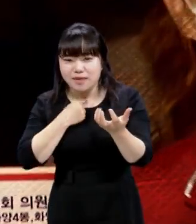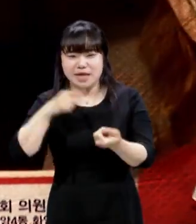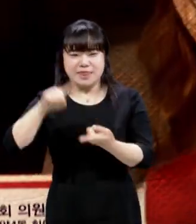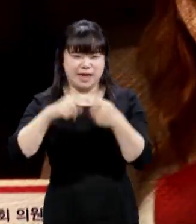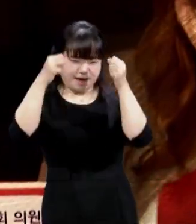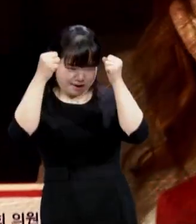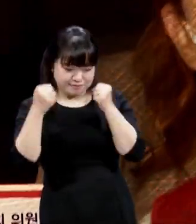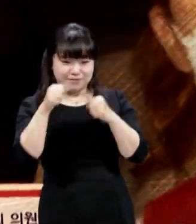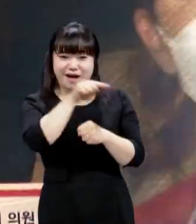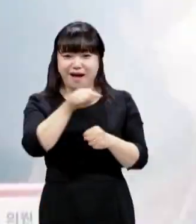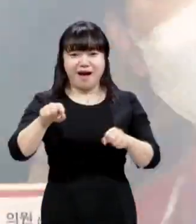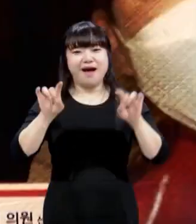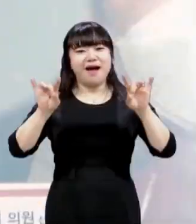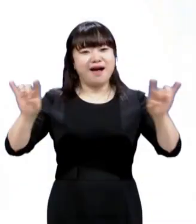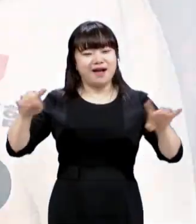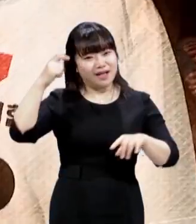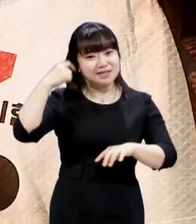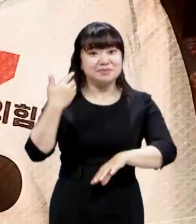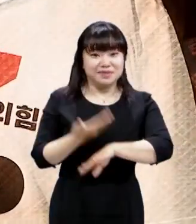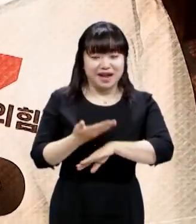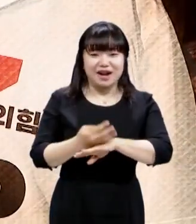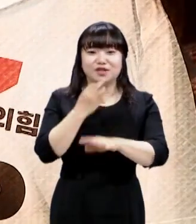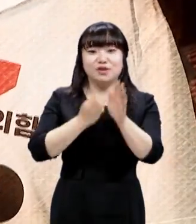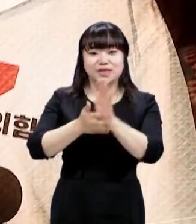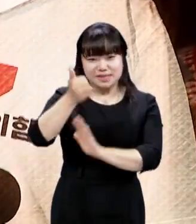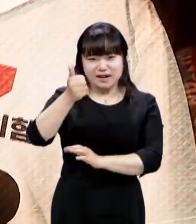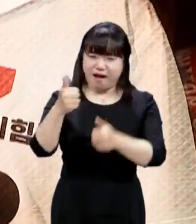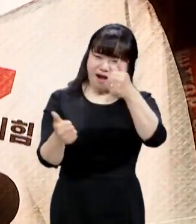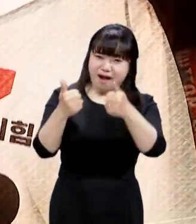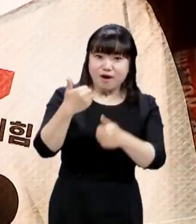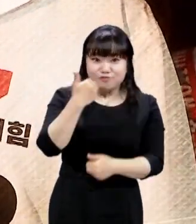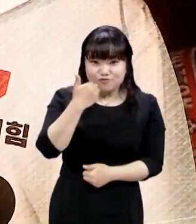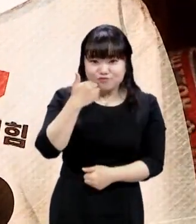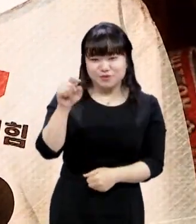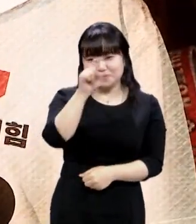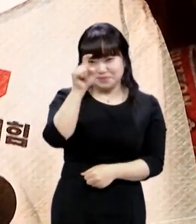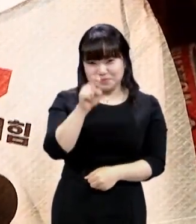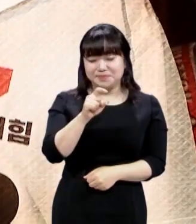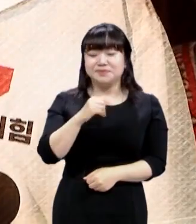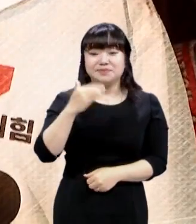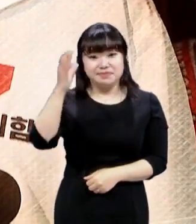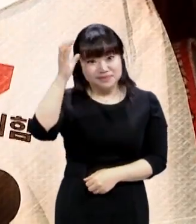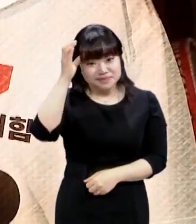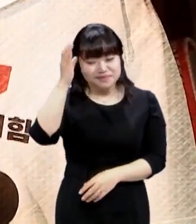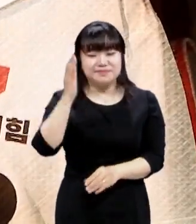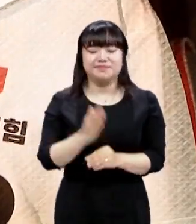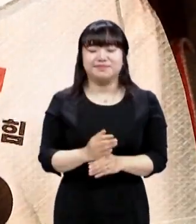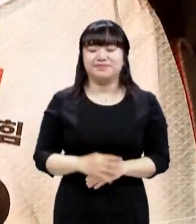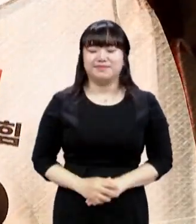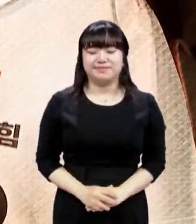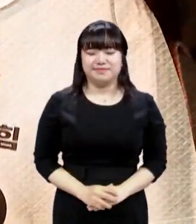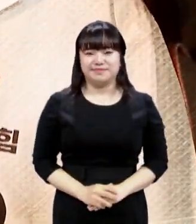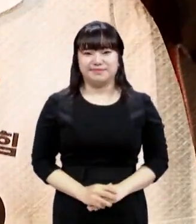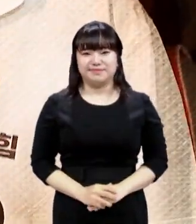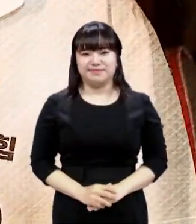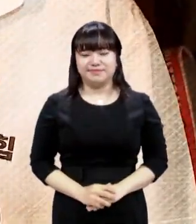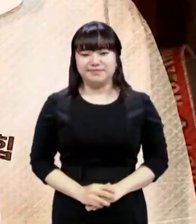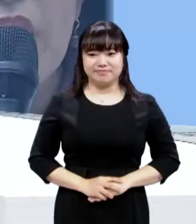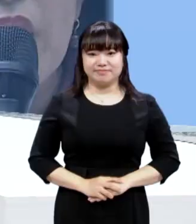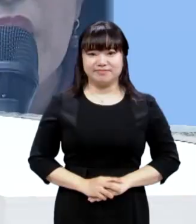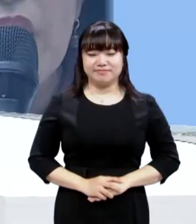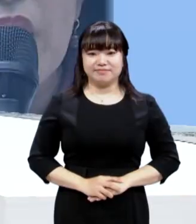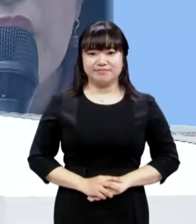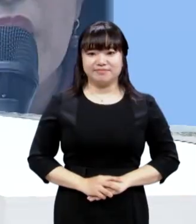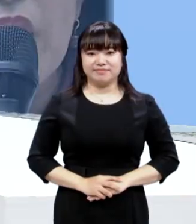뱉어 던진 친구 수는 서울시장 선거 전 을 알고 있습니다 bdb 뉴스 김대우 입니다